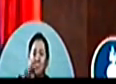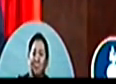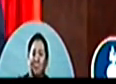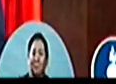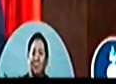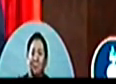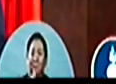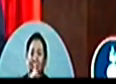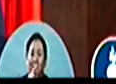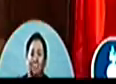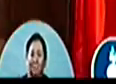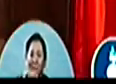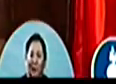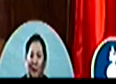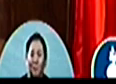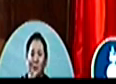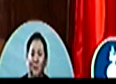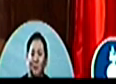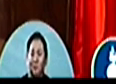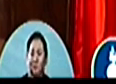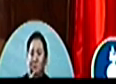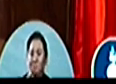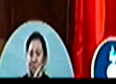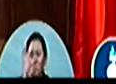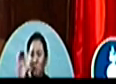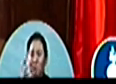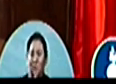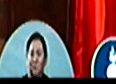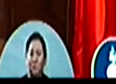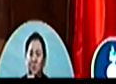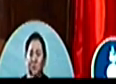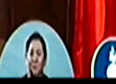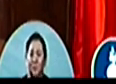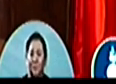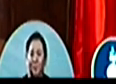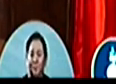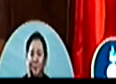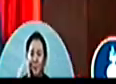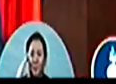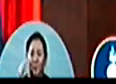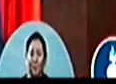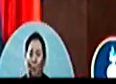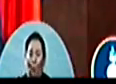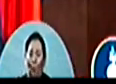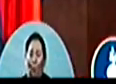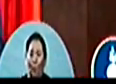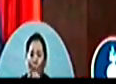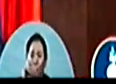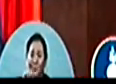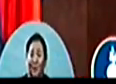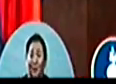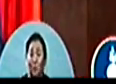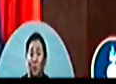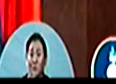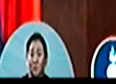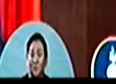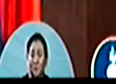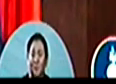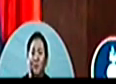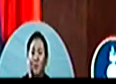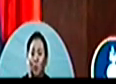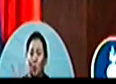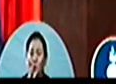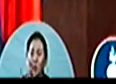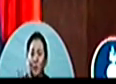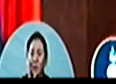хэлбэрийн байгууллагуудад хувирчихсан. Нэг бол багы цэрэгцсэн, хах цэрэгцсэн дарамгуйлын тогтолцоог өлчөд байна шүү. Тэгэхээр үгүй ма энэ бүх төрийн энэ